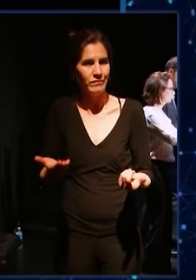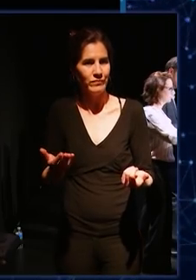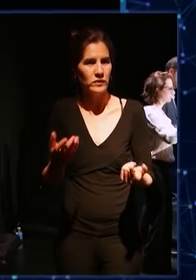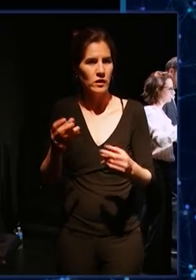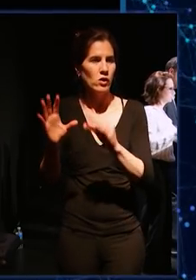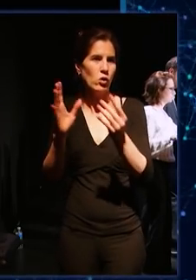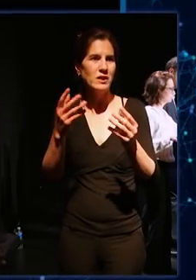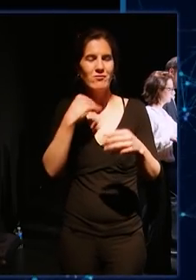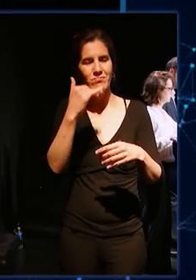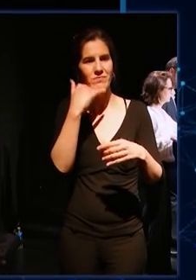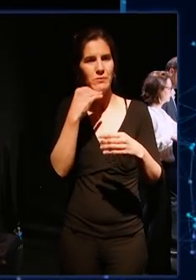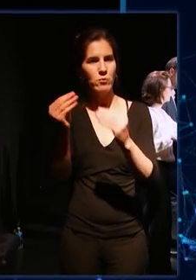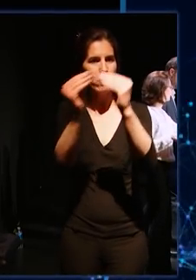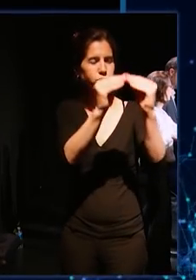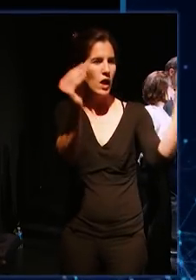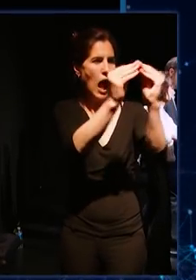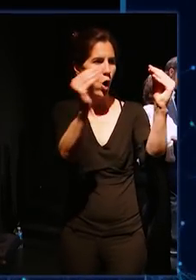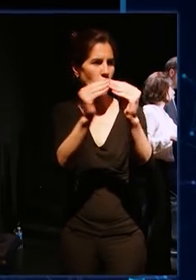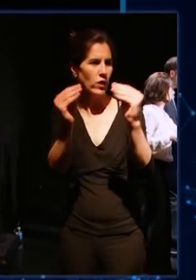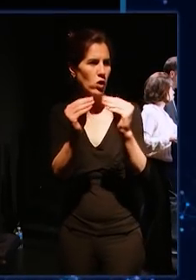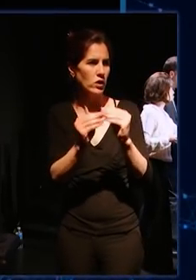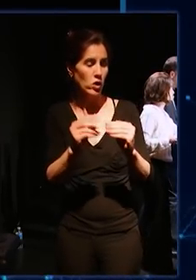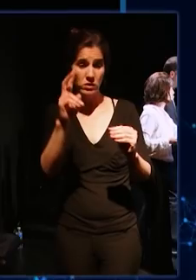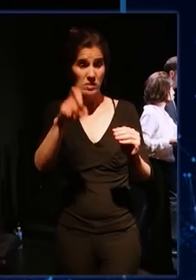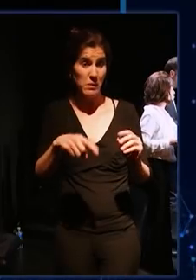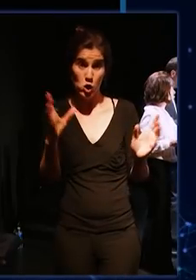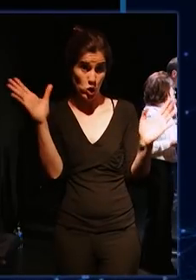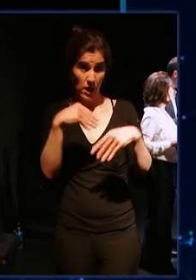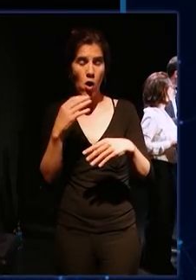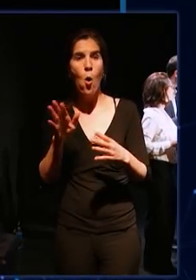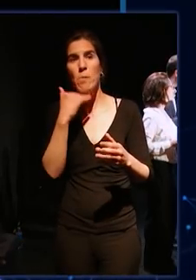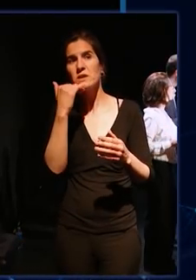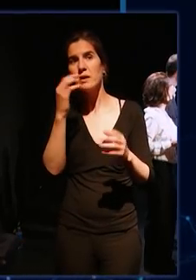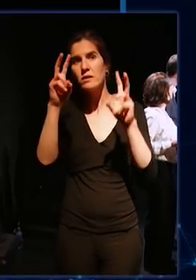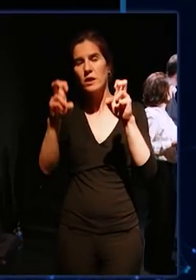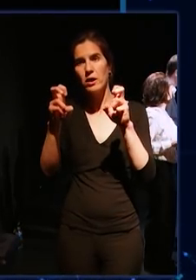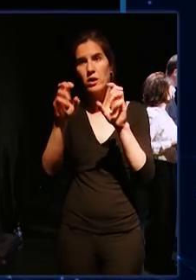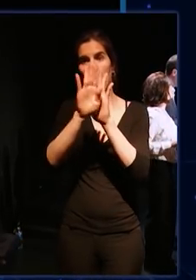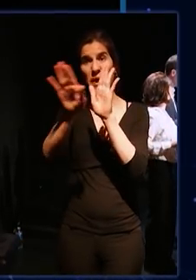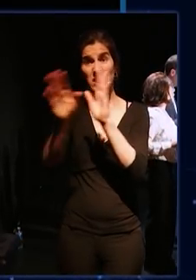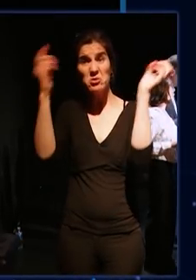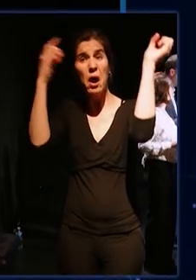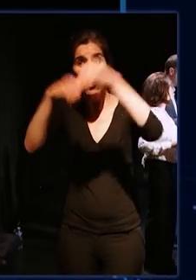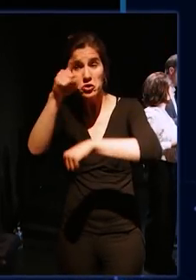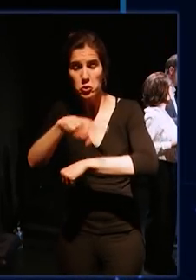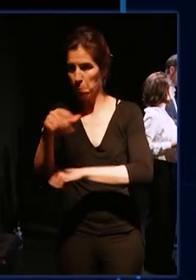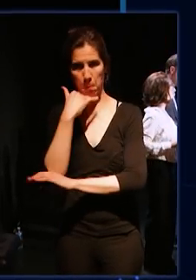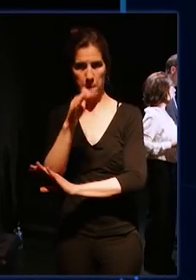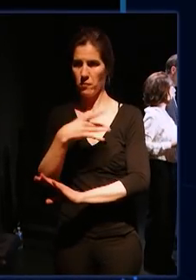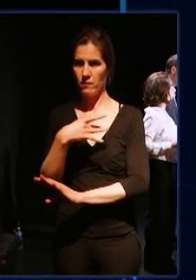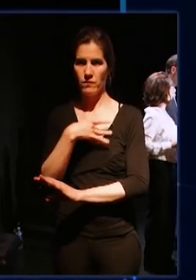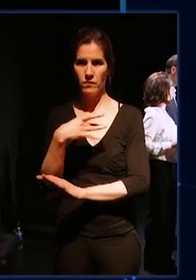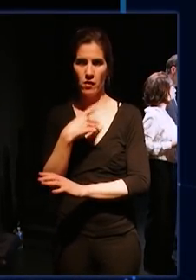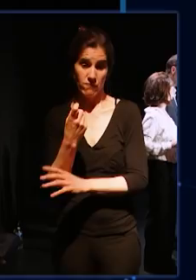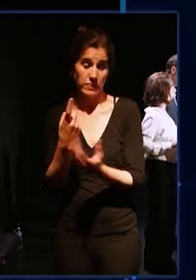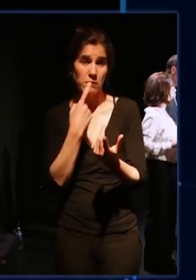tothom. Ni sabem si tots els veïns hi estarien d'acord. Per tant, i tenint en compte que amb la